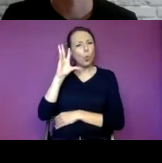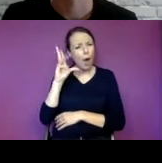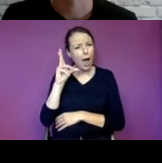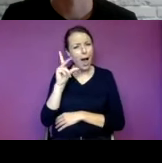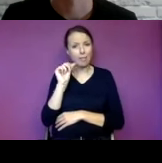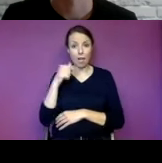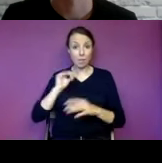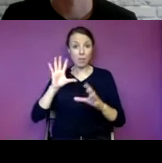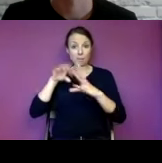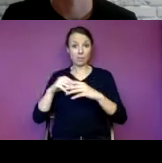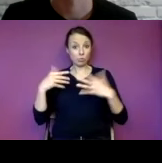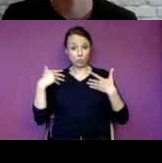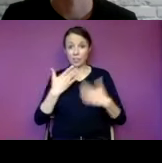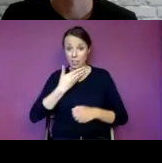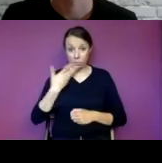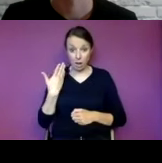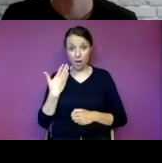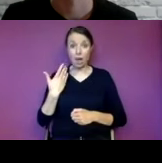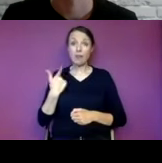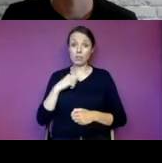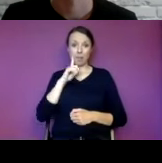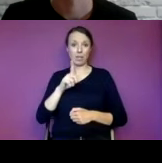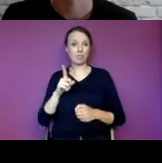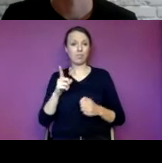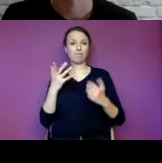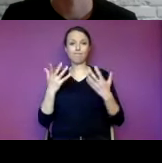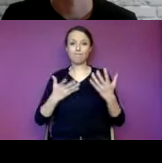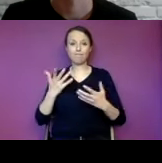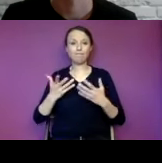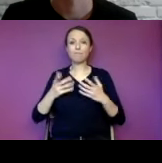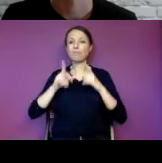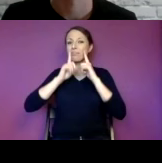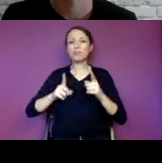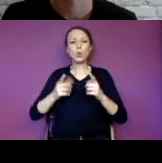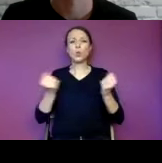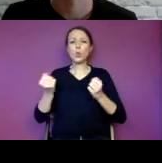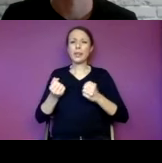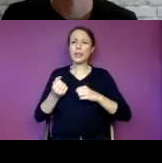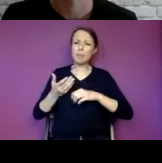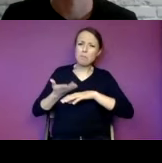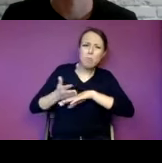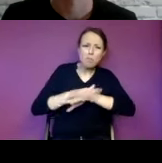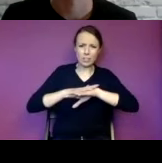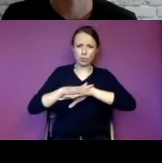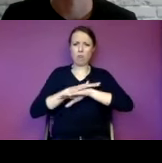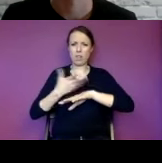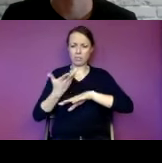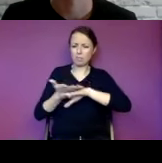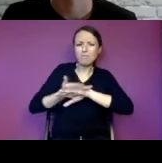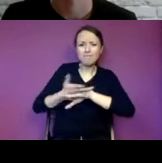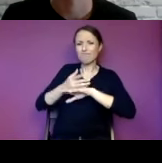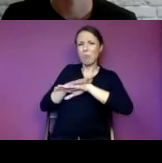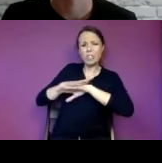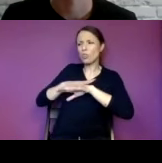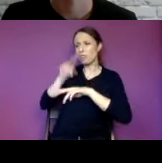dzień, no jest rzeczywiście bardzo powierzchowne i wymaga weryfikacji i wymaga też zrozumienia drugiej